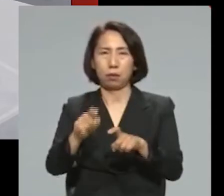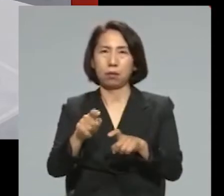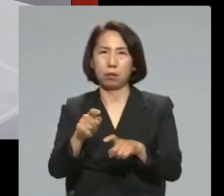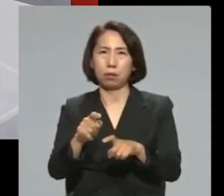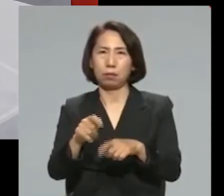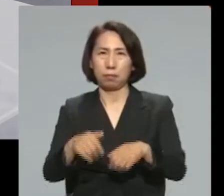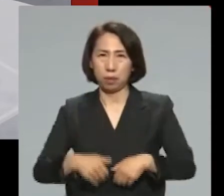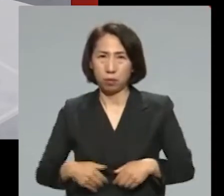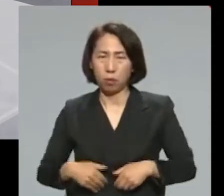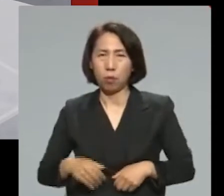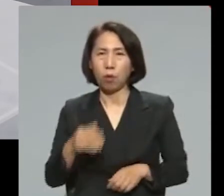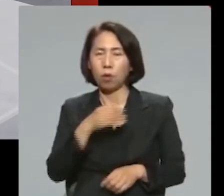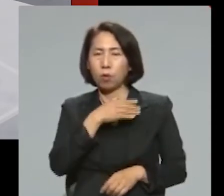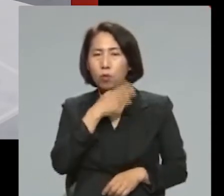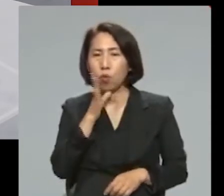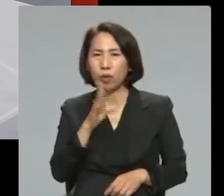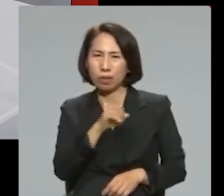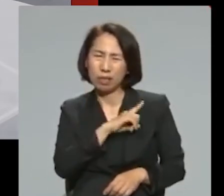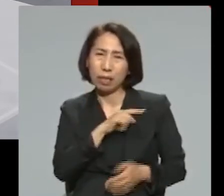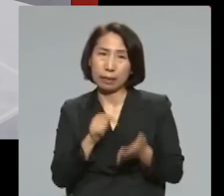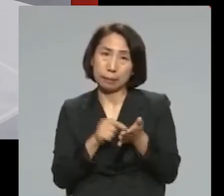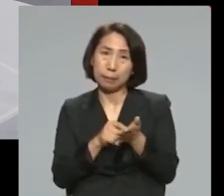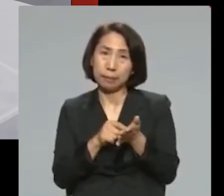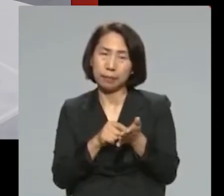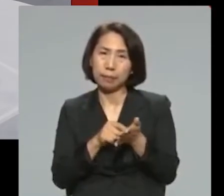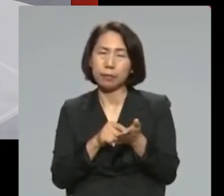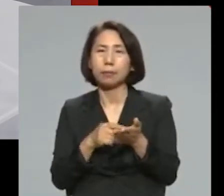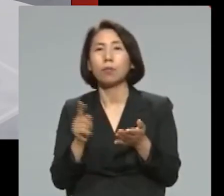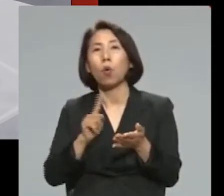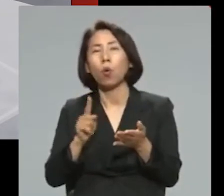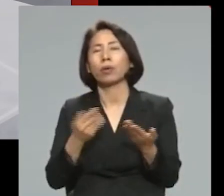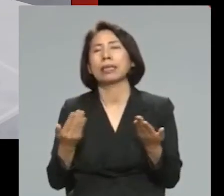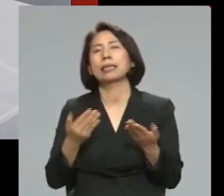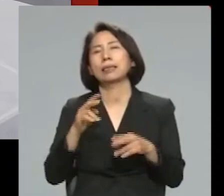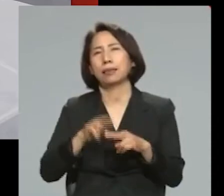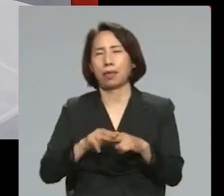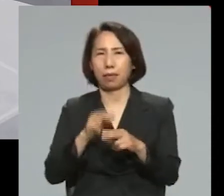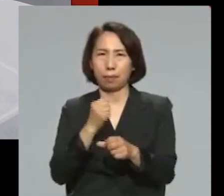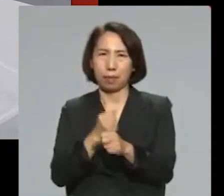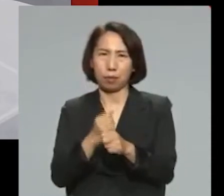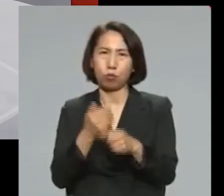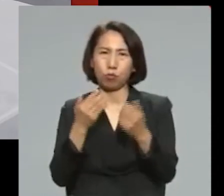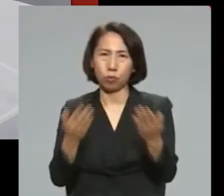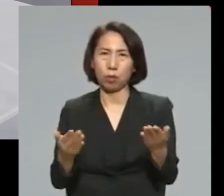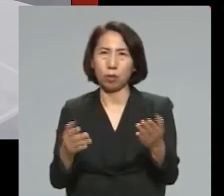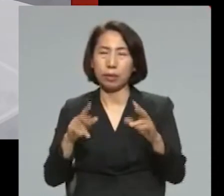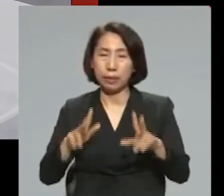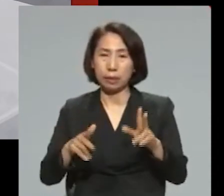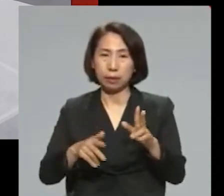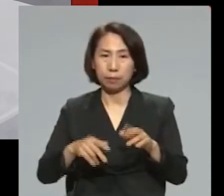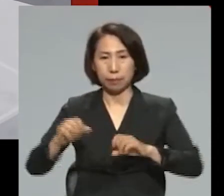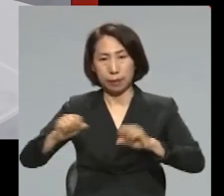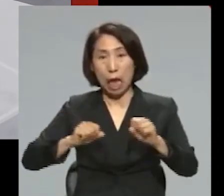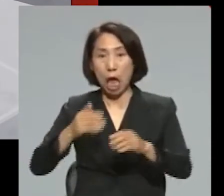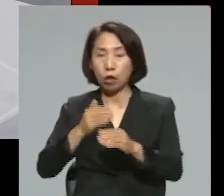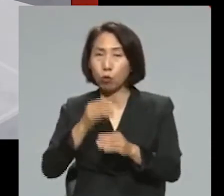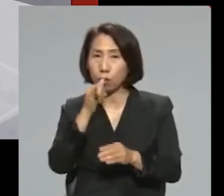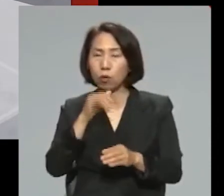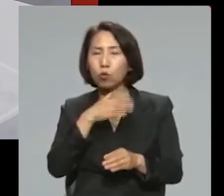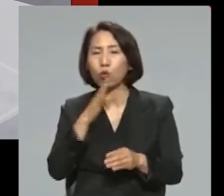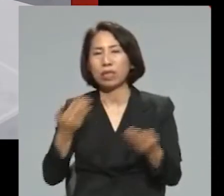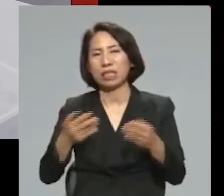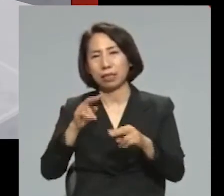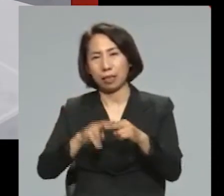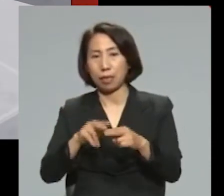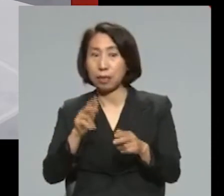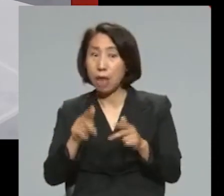노인들이 가장 최우선적으로 해야 할 사항은 노인 일자리 제공입니다. 현재 시행하고 있는 노인 일자리